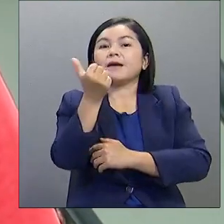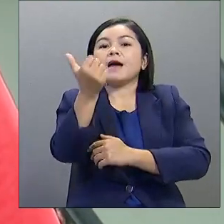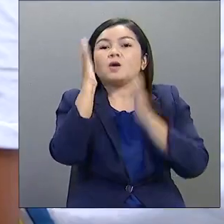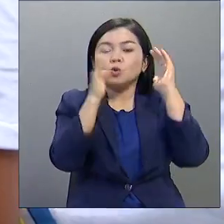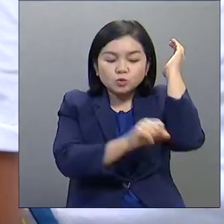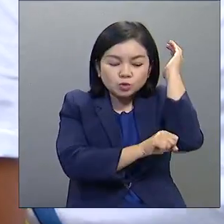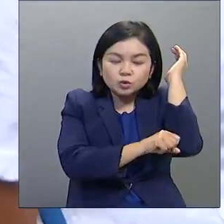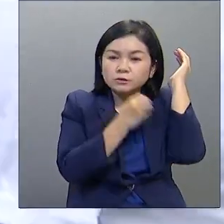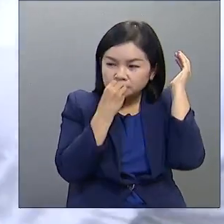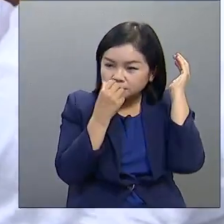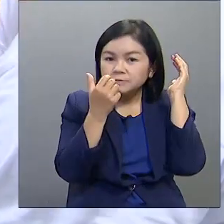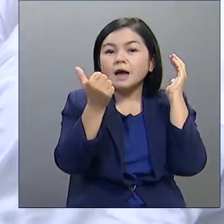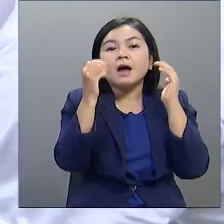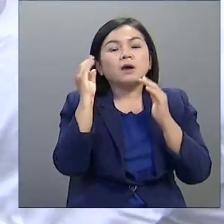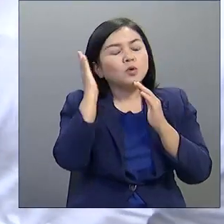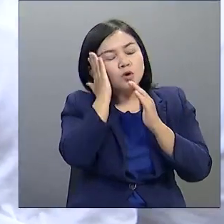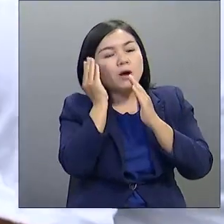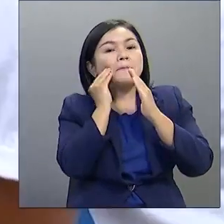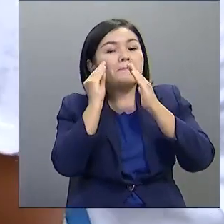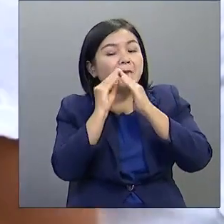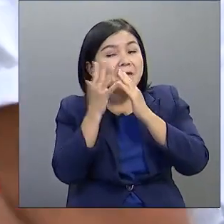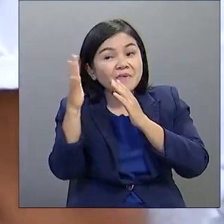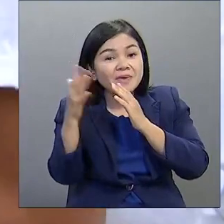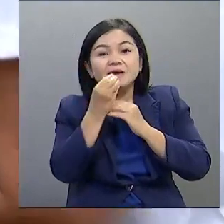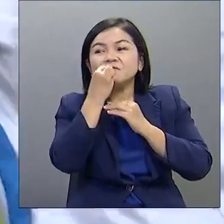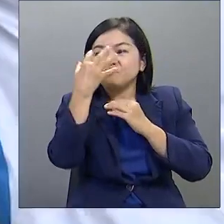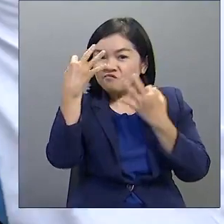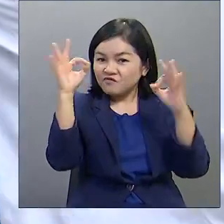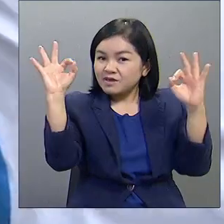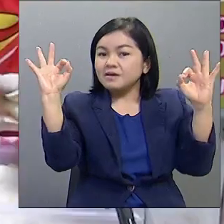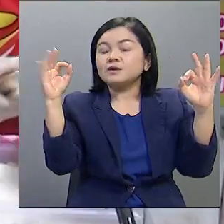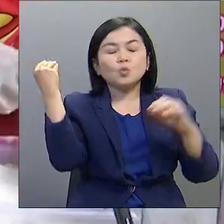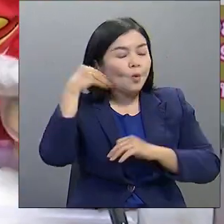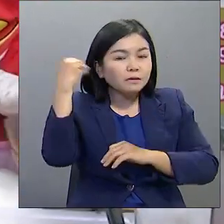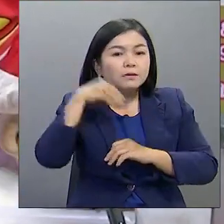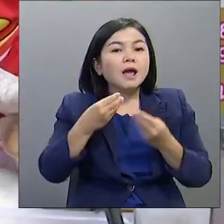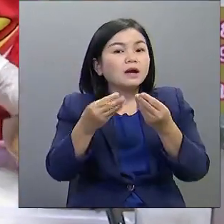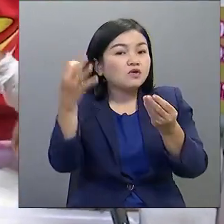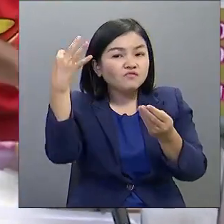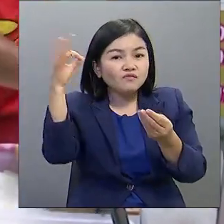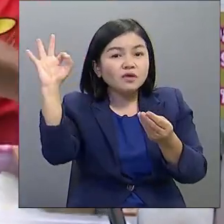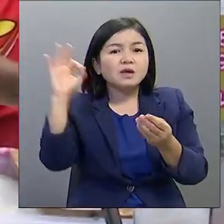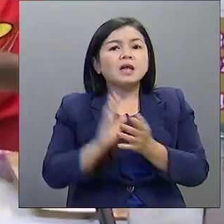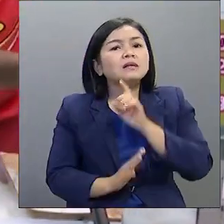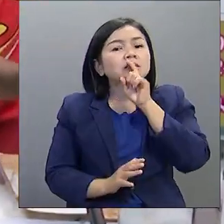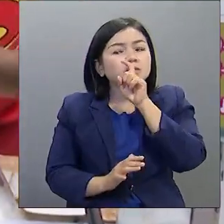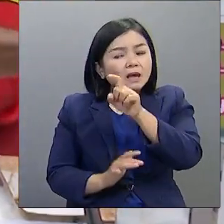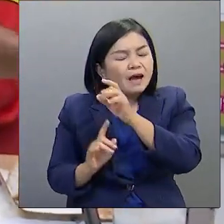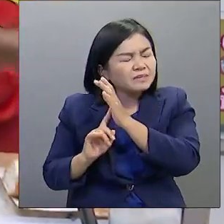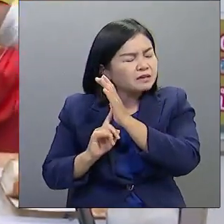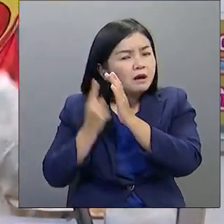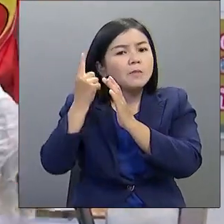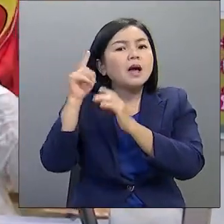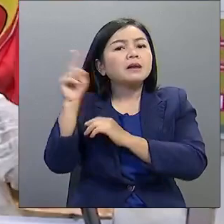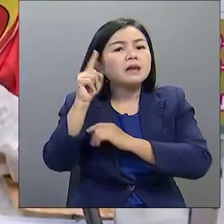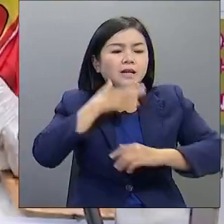ไร้คนไร้บ้านประมาณนี้นะครับเราก็จะให้กินฟรีครับผ ม ทุกวัน พี่สมชายคะจุดเริ่มต้นของแนวความคิดว่าเ